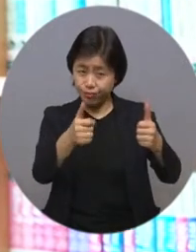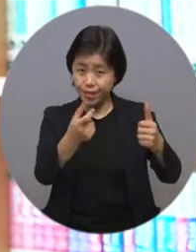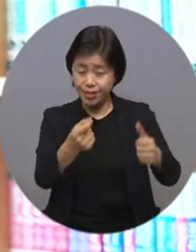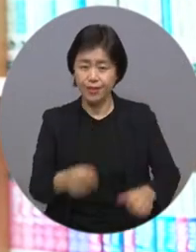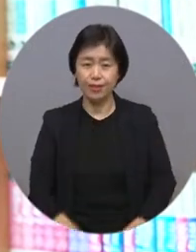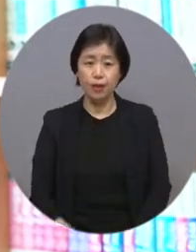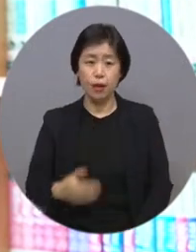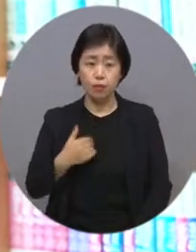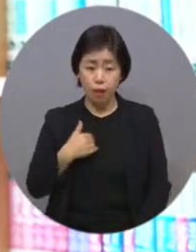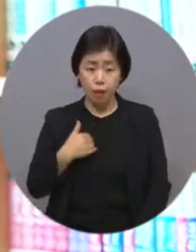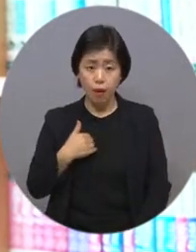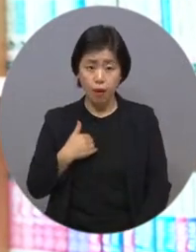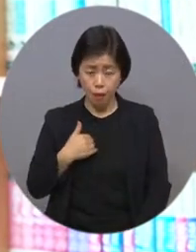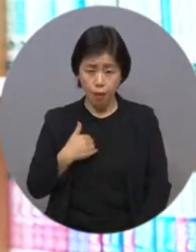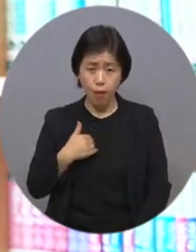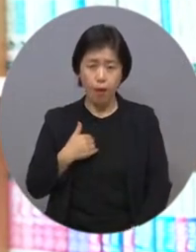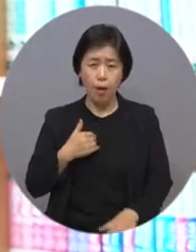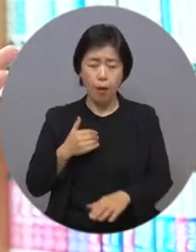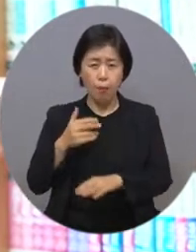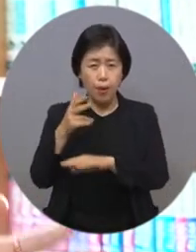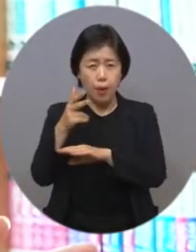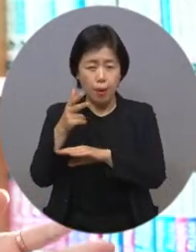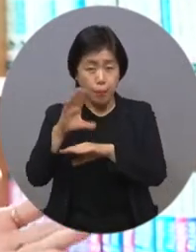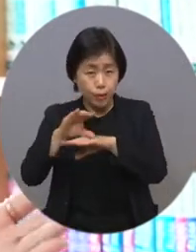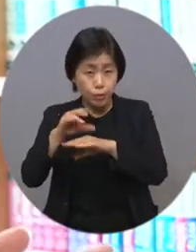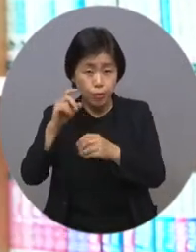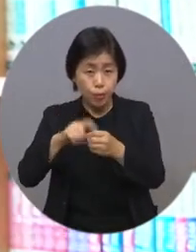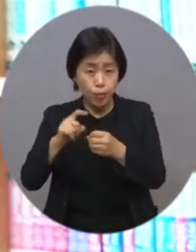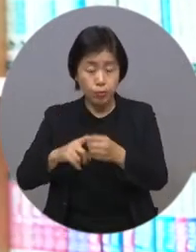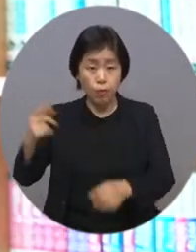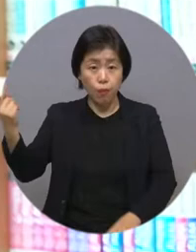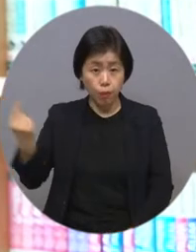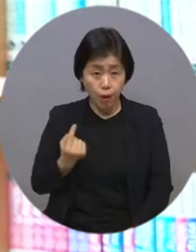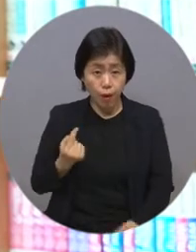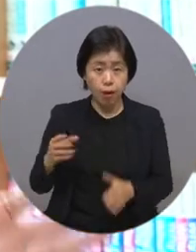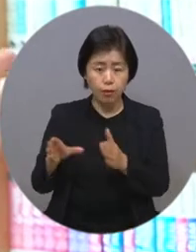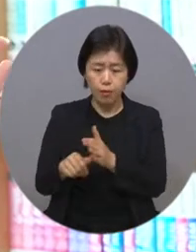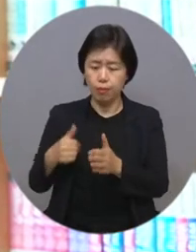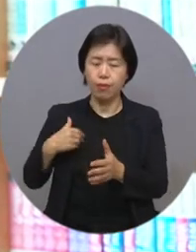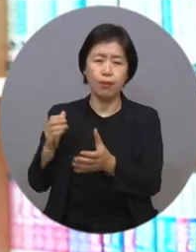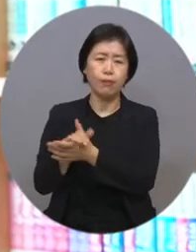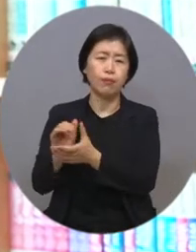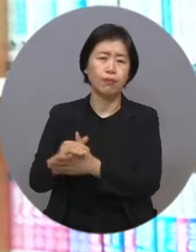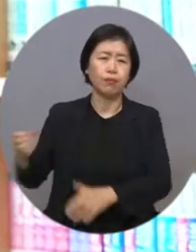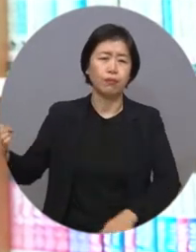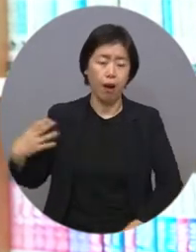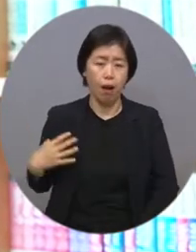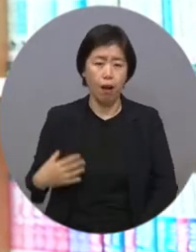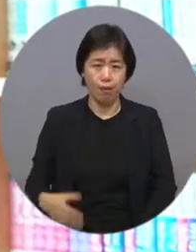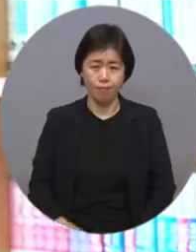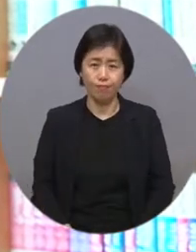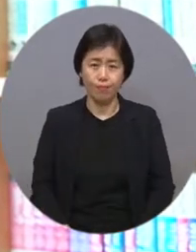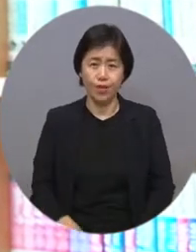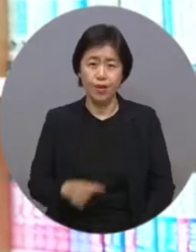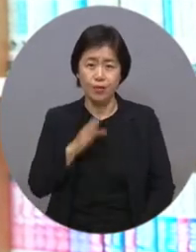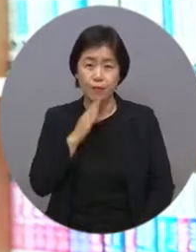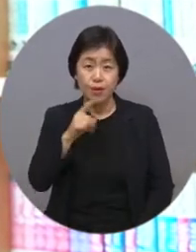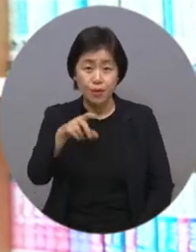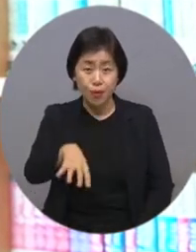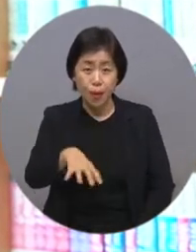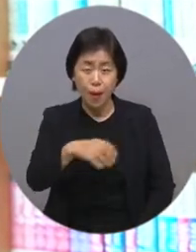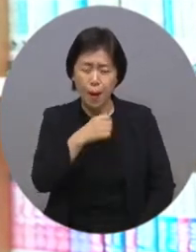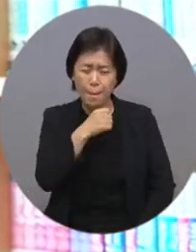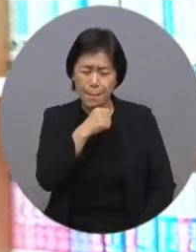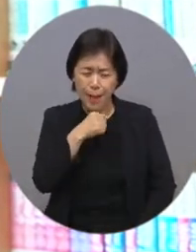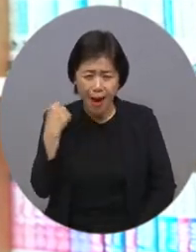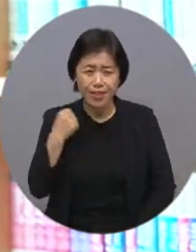것처럼 저 또한 이번에 촬영을 온다고 하니까 예. 제 친구들도 그 얘기를 하더라고요. 그러면서 덧붙여서 밥이 정말 맛있다고도 많이들